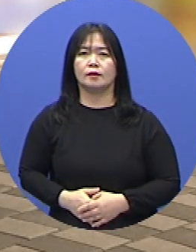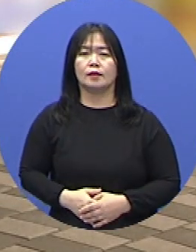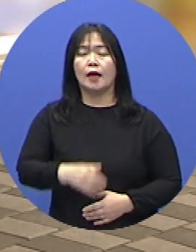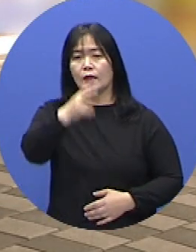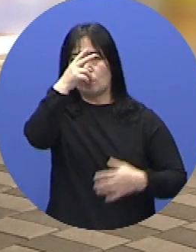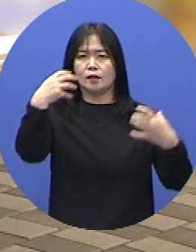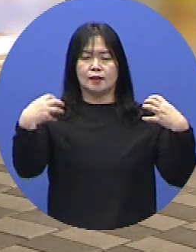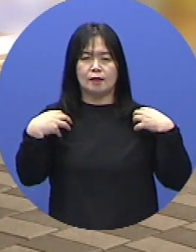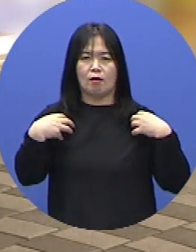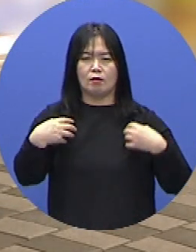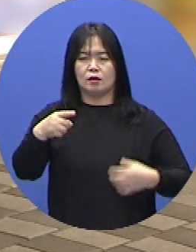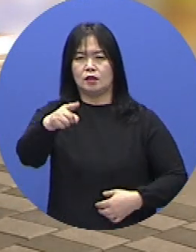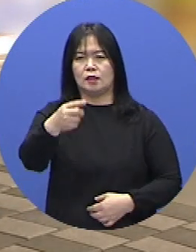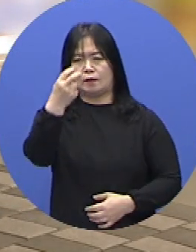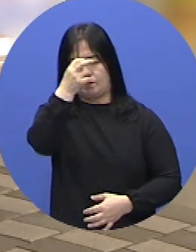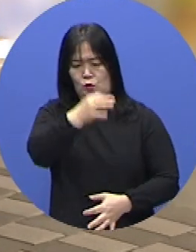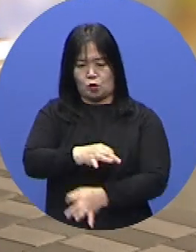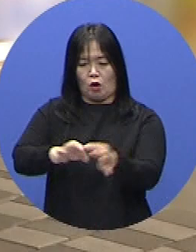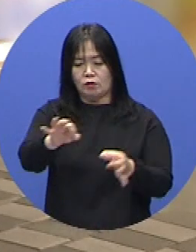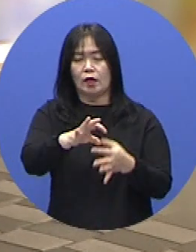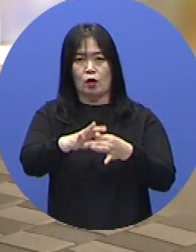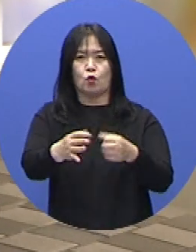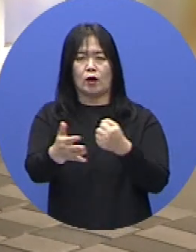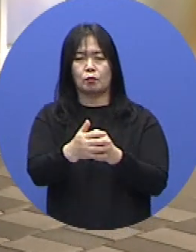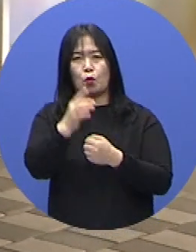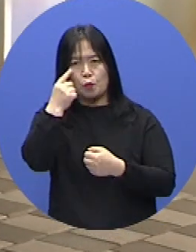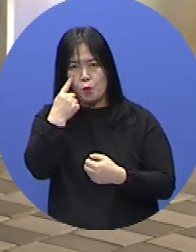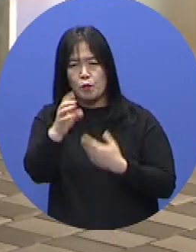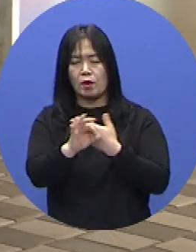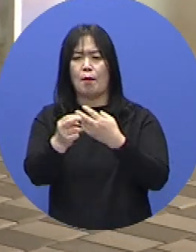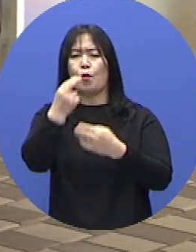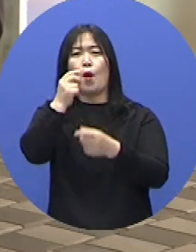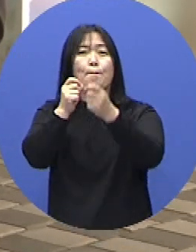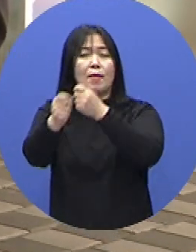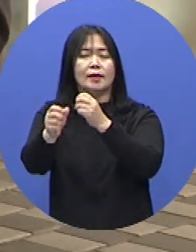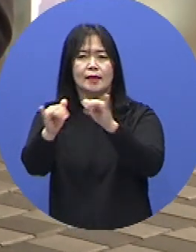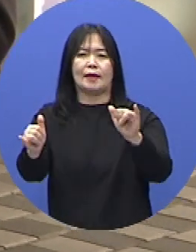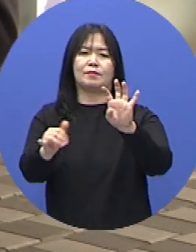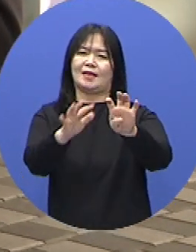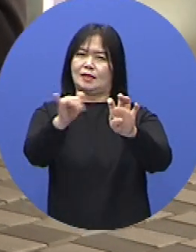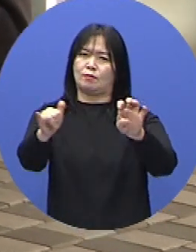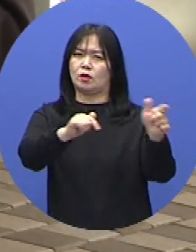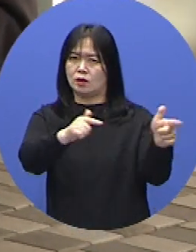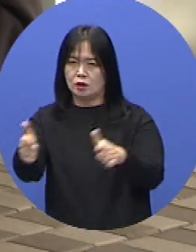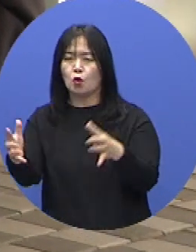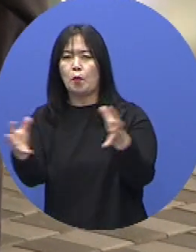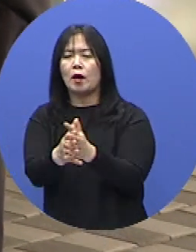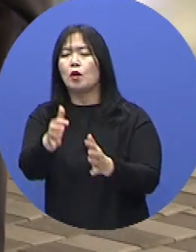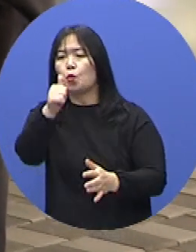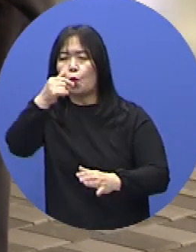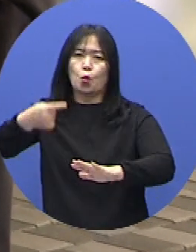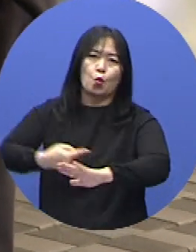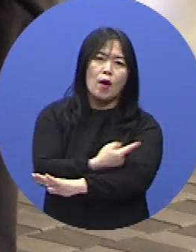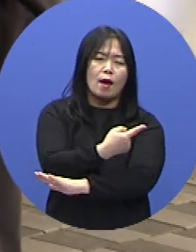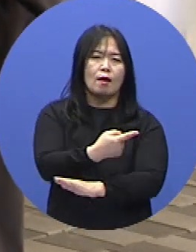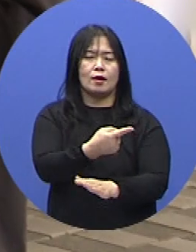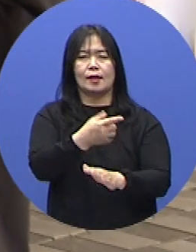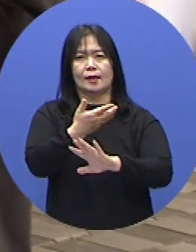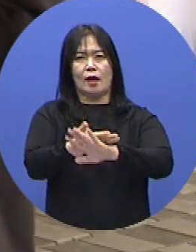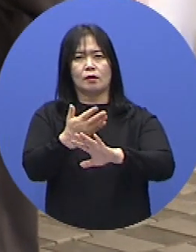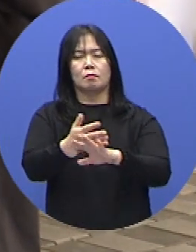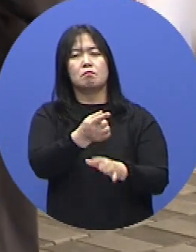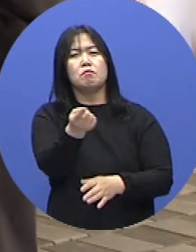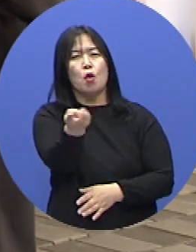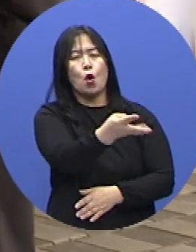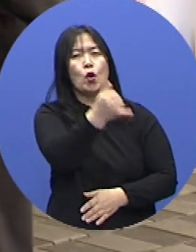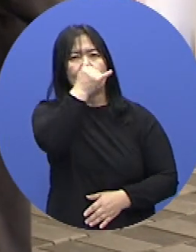전북경찰청 반부패 경제범죄수사대는 이번에 보험 사기로 검거된 40여 명의 일당 외에도 유사한 방식으로 범행을 저질렀을 인물들이